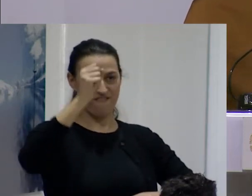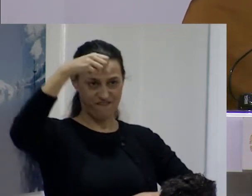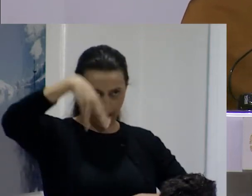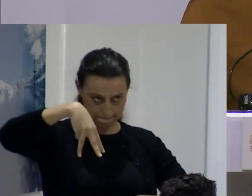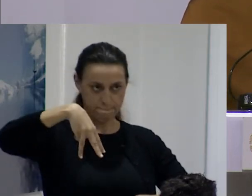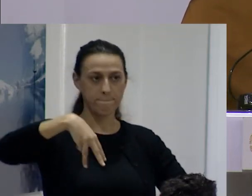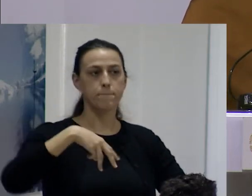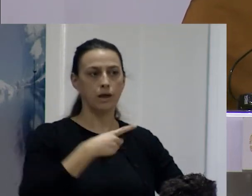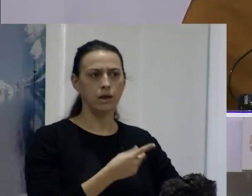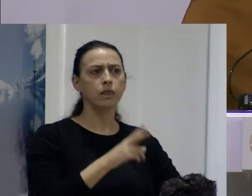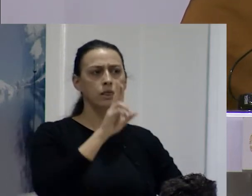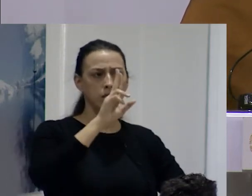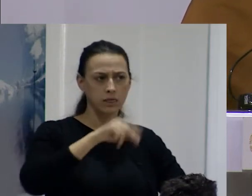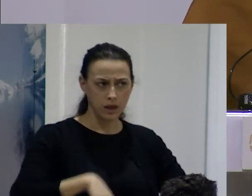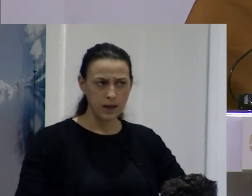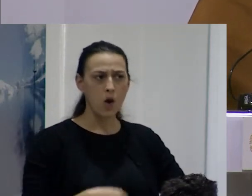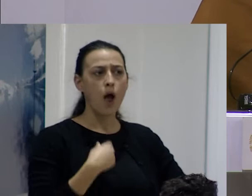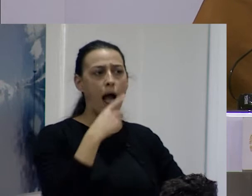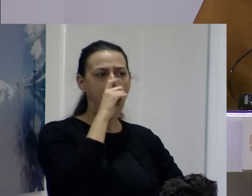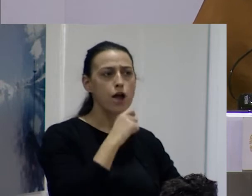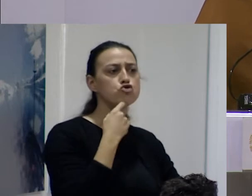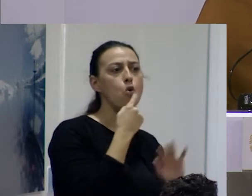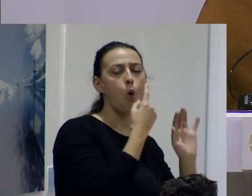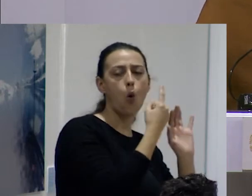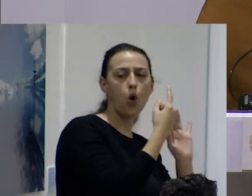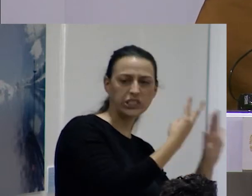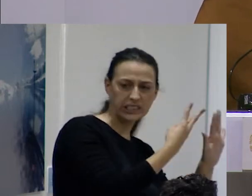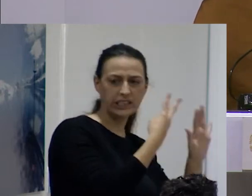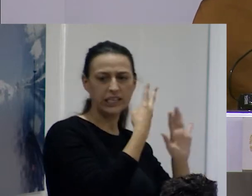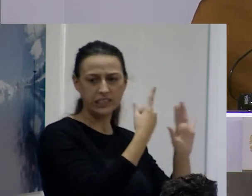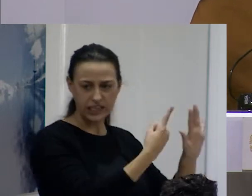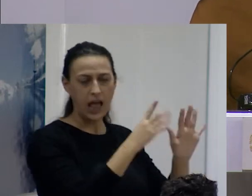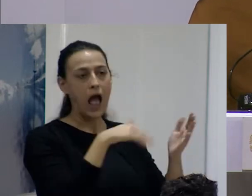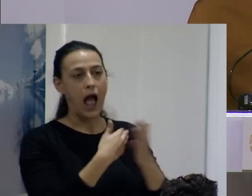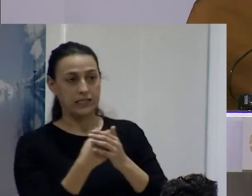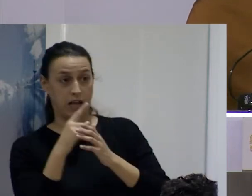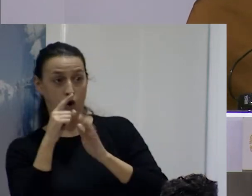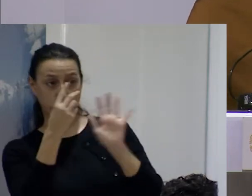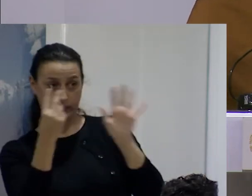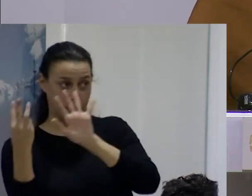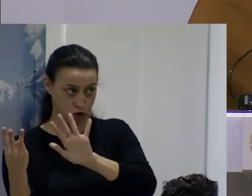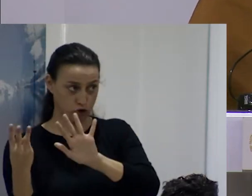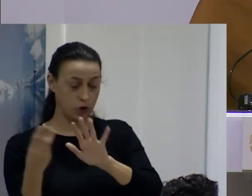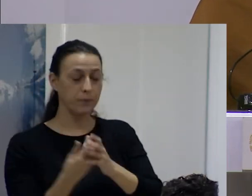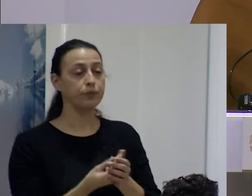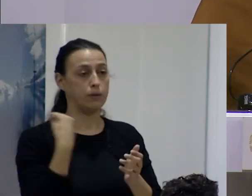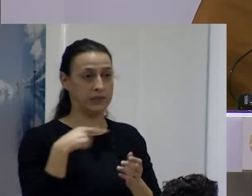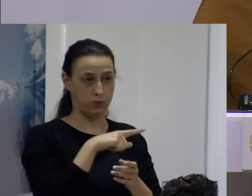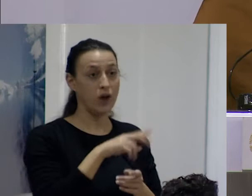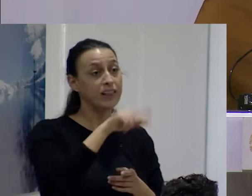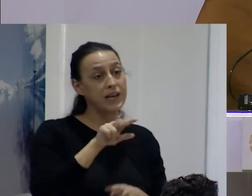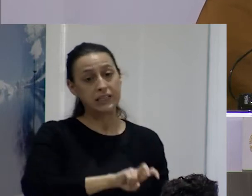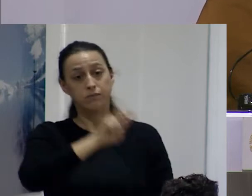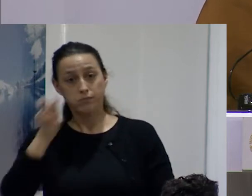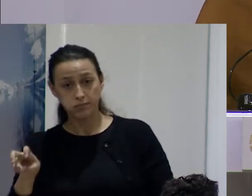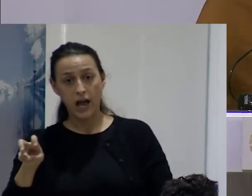ser director del 86 al 88, com ho va ser del Reina Sofia, a continuació del 88 al 90, i també del